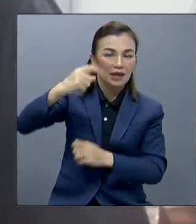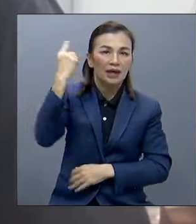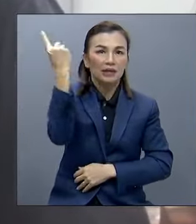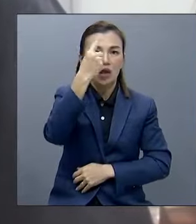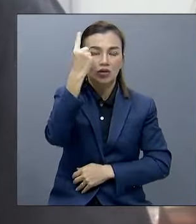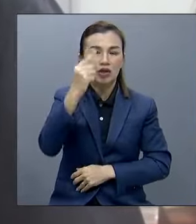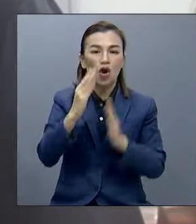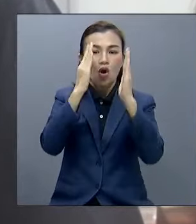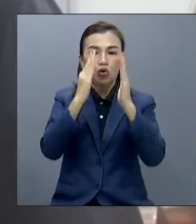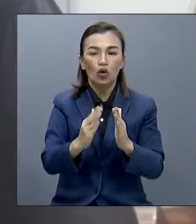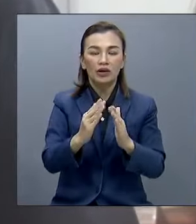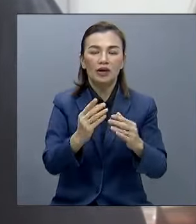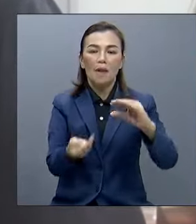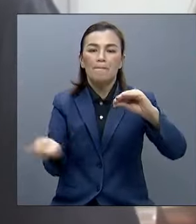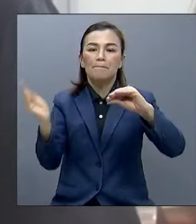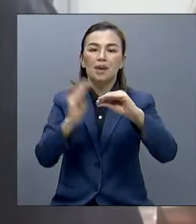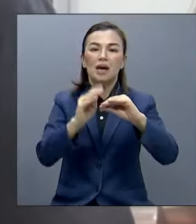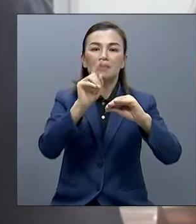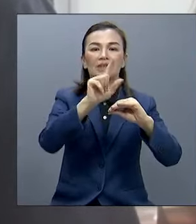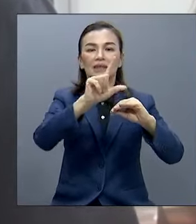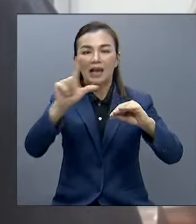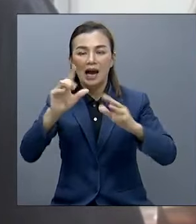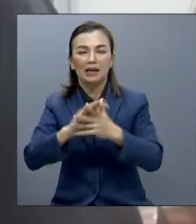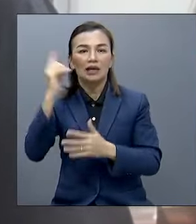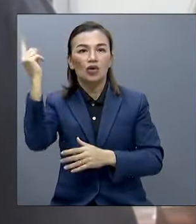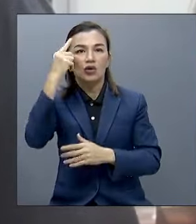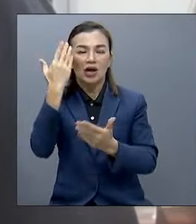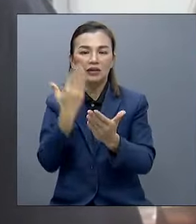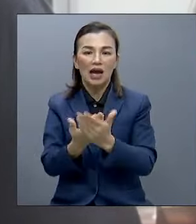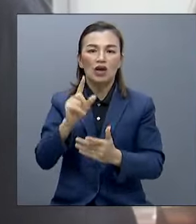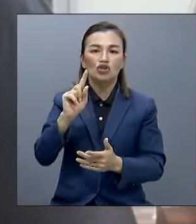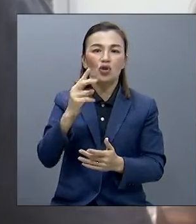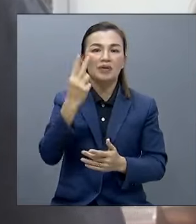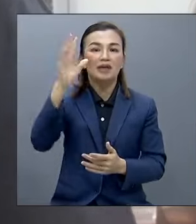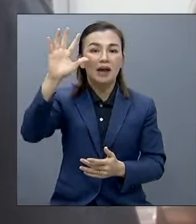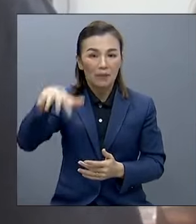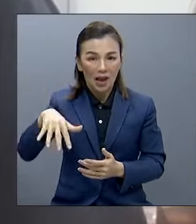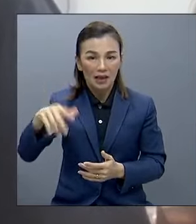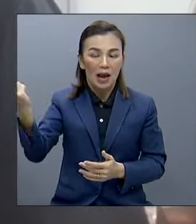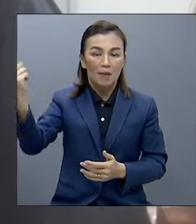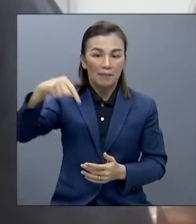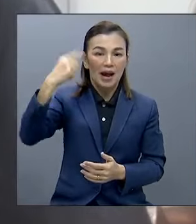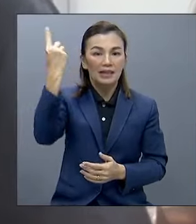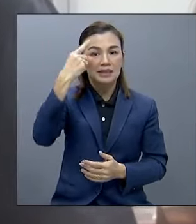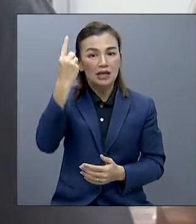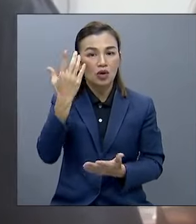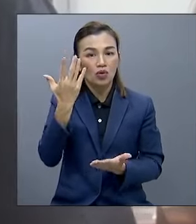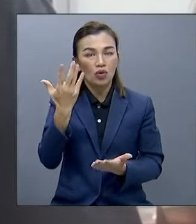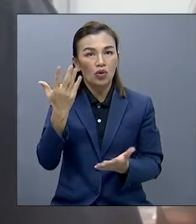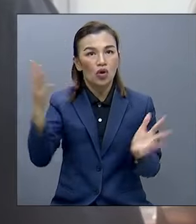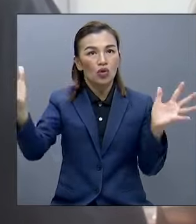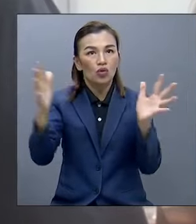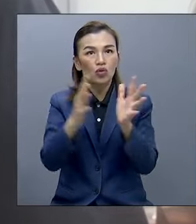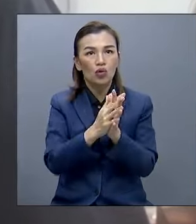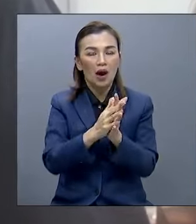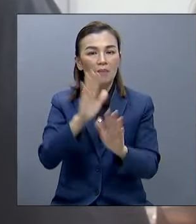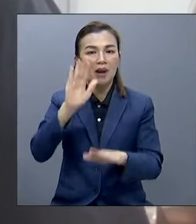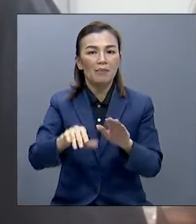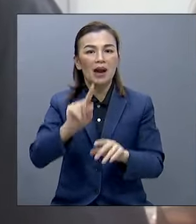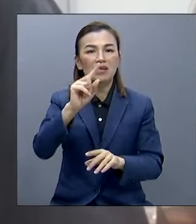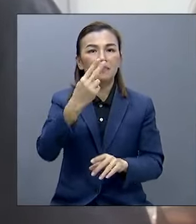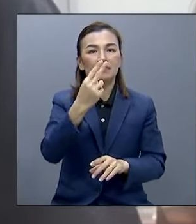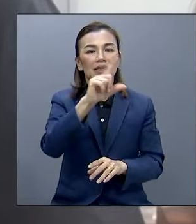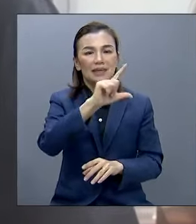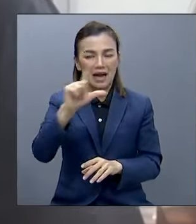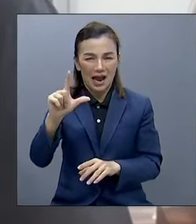1ล้านคนแล้วสมมุติว่านักท่องเที่ยวแต่ละคนอาจจะจ่ายสัก 25,000บาทที่มาเป็นแต่ละทริปรวมกันมันก็จะเป็นหลักหมื่นล้านบาท